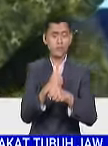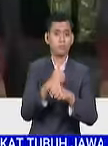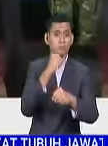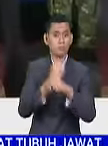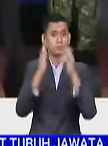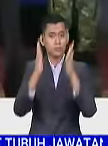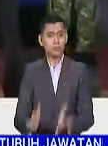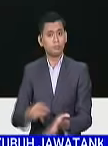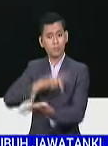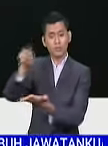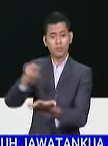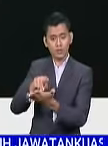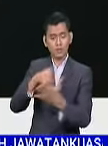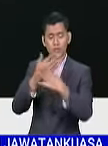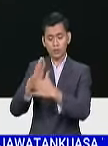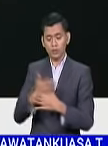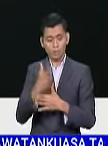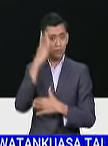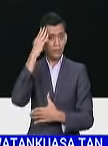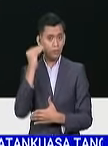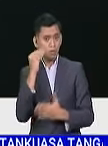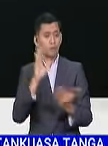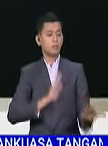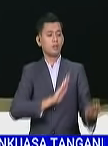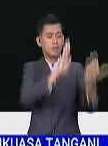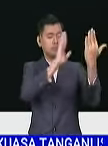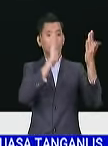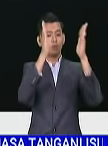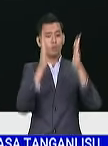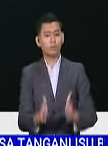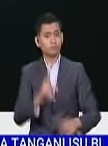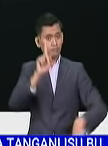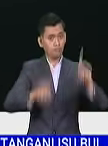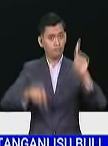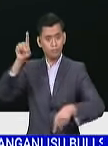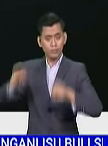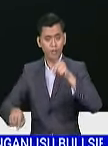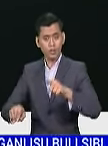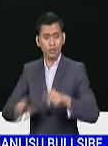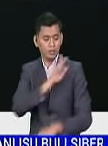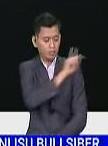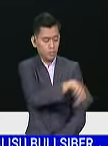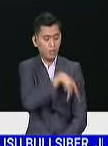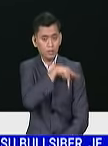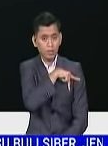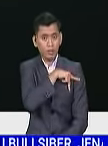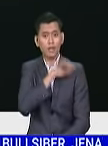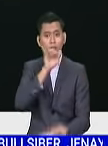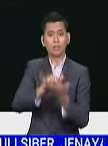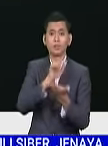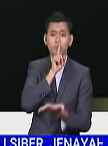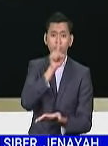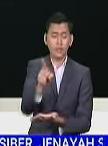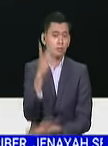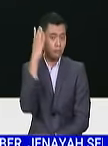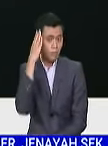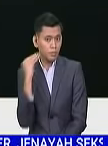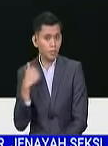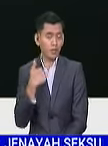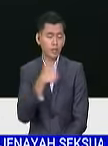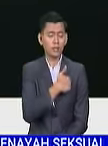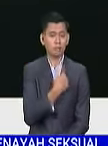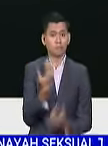dilalui. Berhadapan dengan orang ramai macam-macam karena dan juga ini satu pengalaman yang kita pun